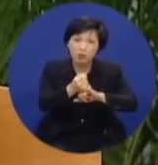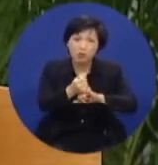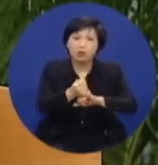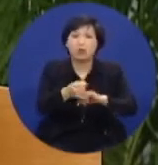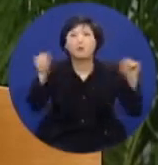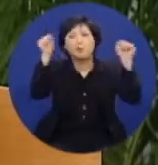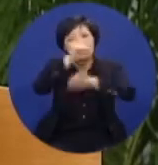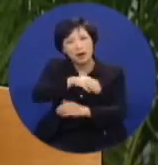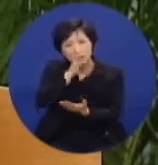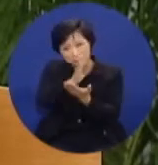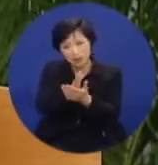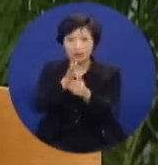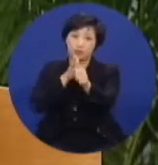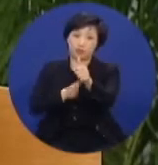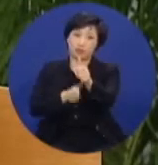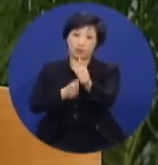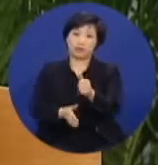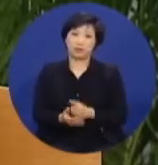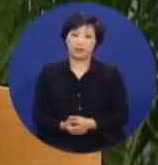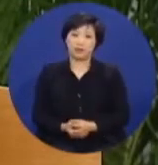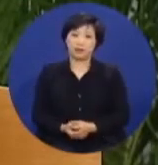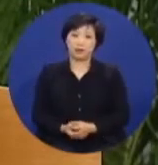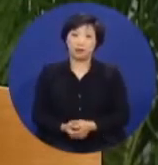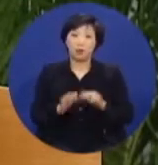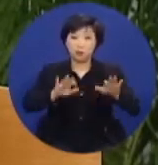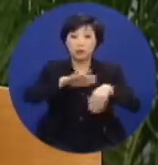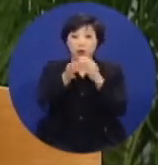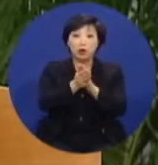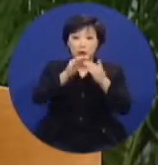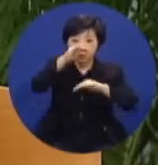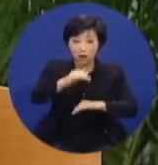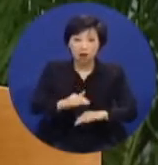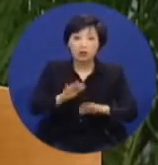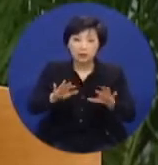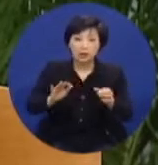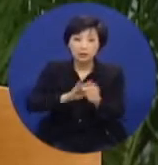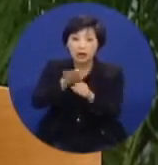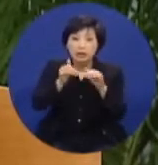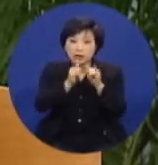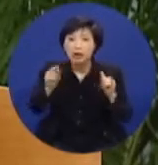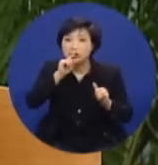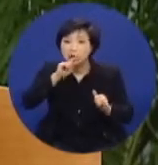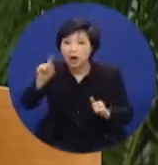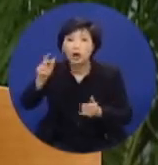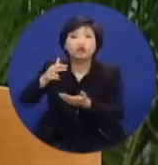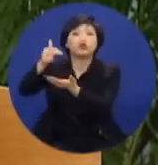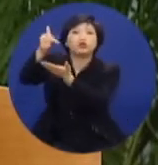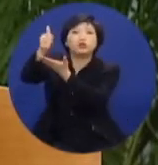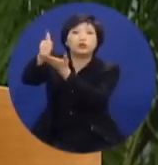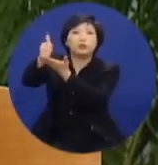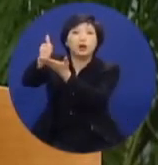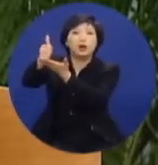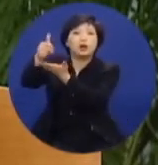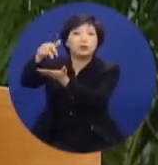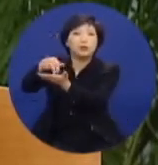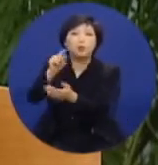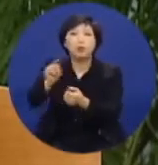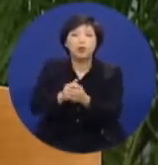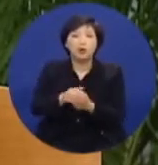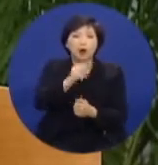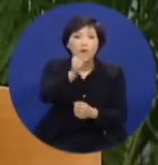망해서 는 안된다 법문에 사랑하는 자들아 주께는 1과 출 연